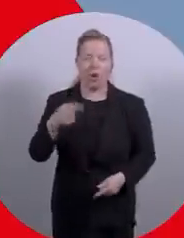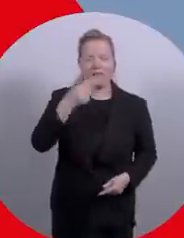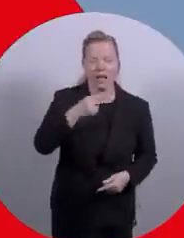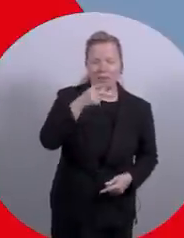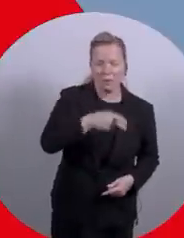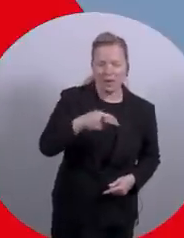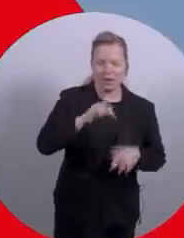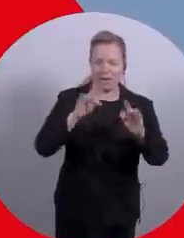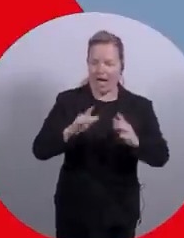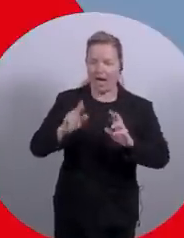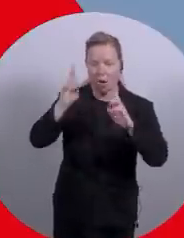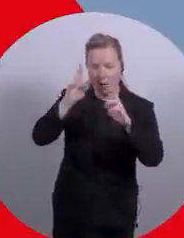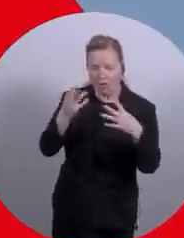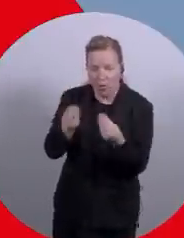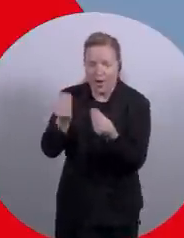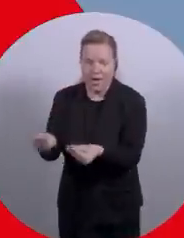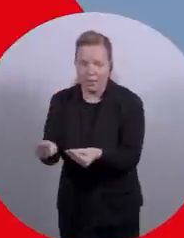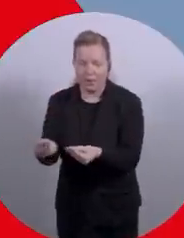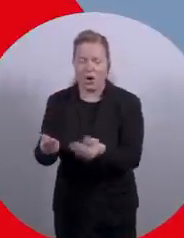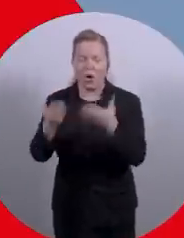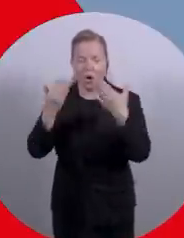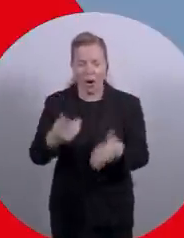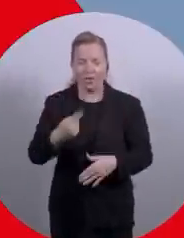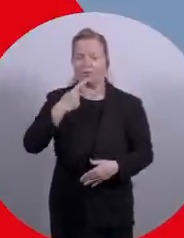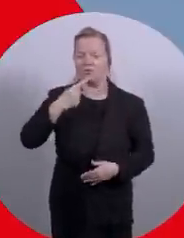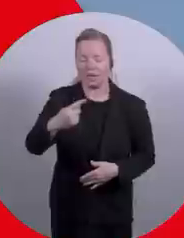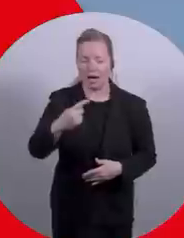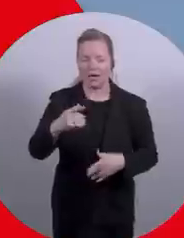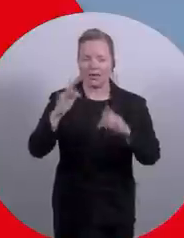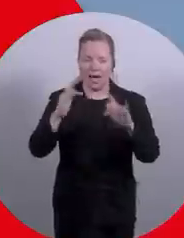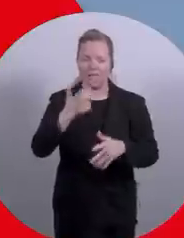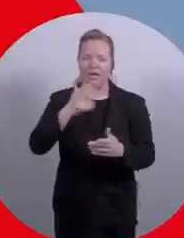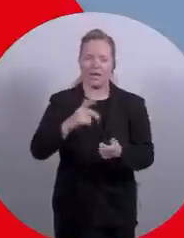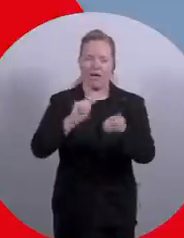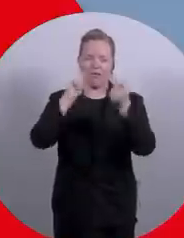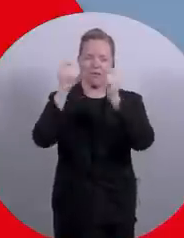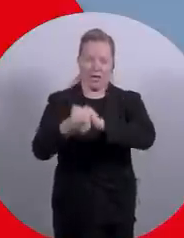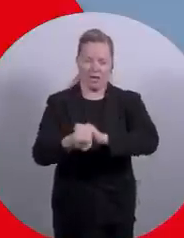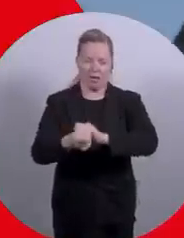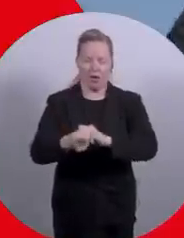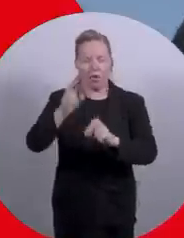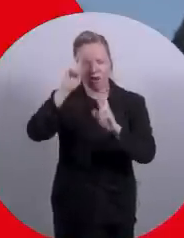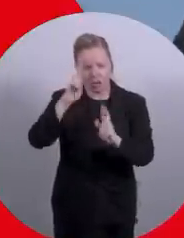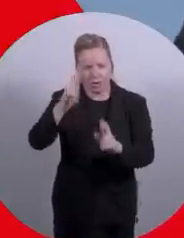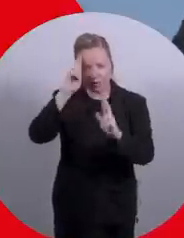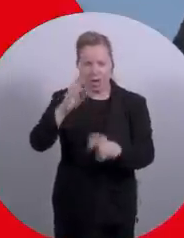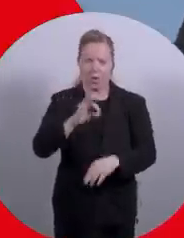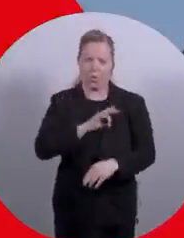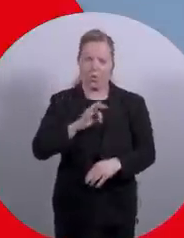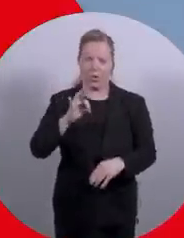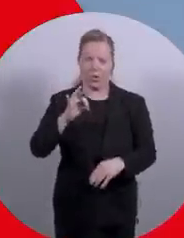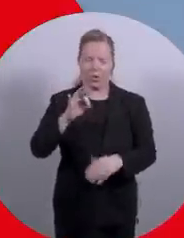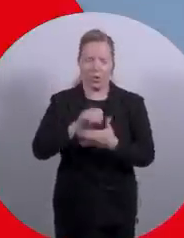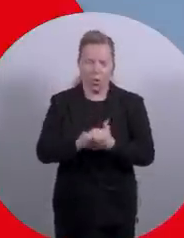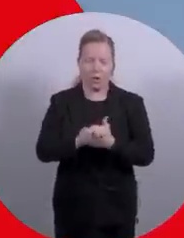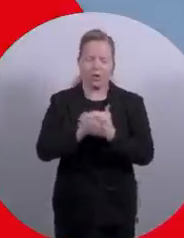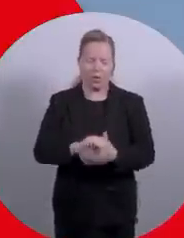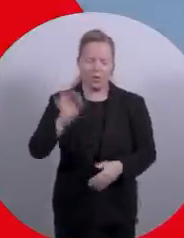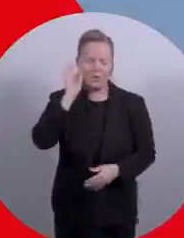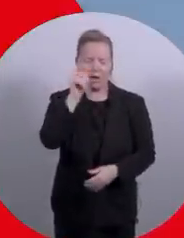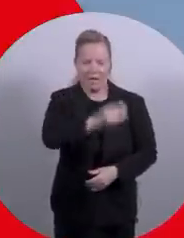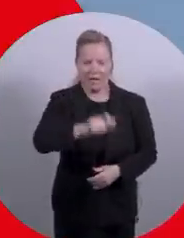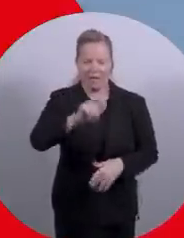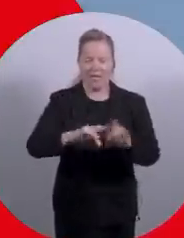gibt dir die Hoffnung er macht heute der Ansagen getätigt und das zu verändern und geschätzte genossen und Genossen in den letzten Wochen und Monaten